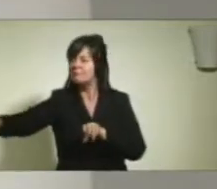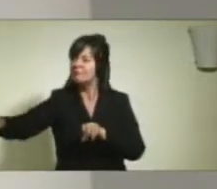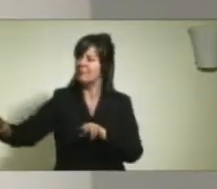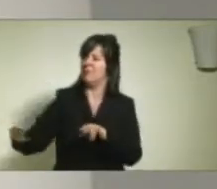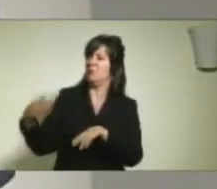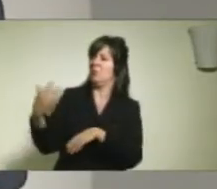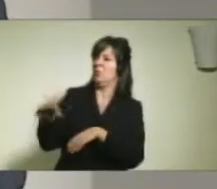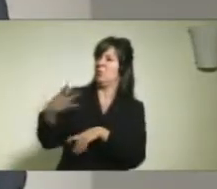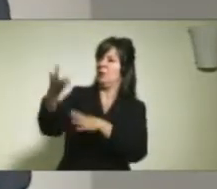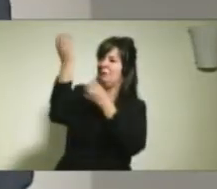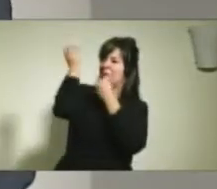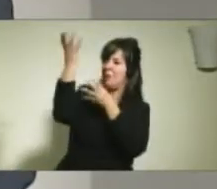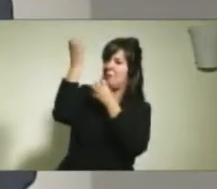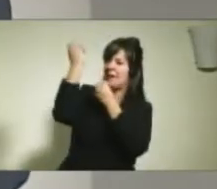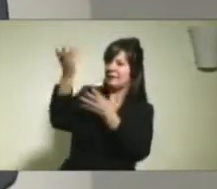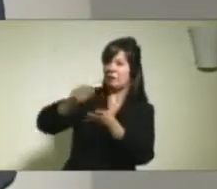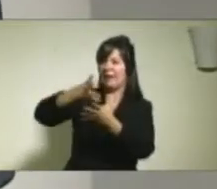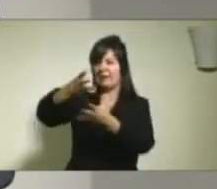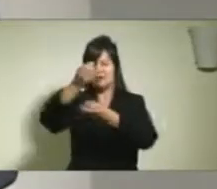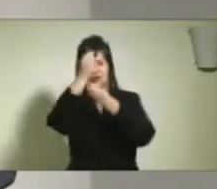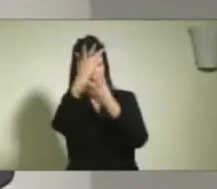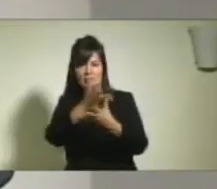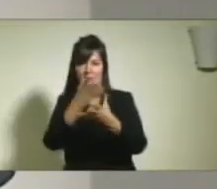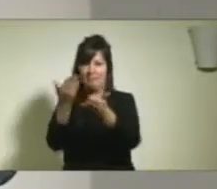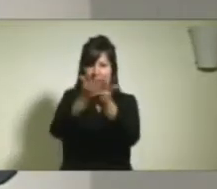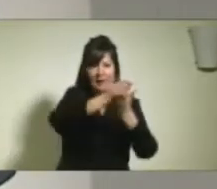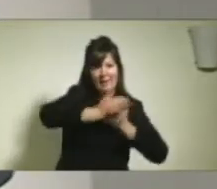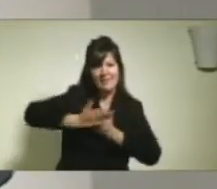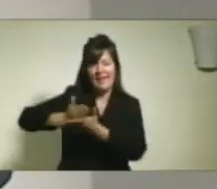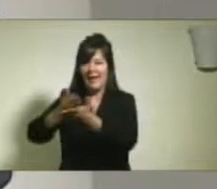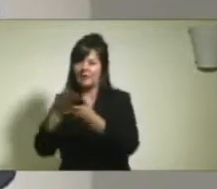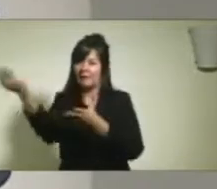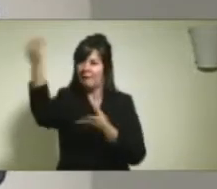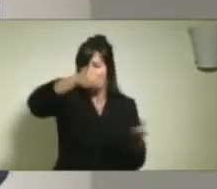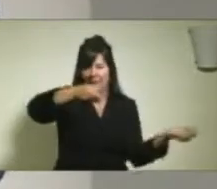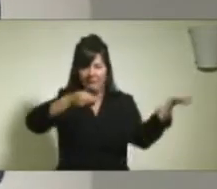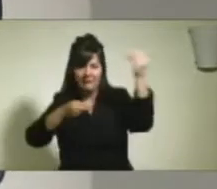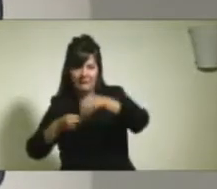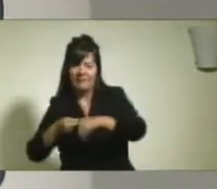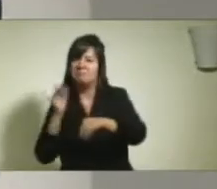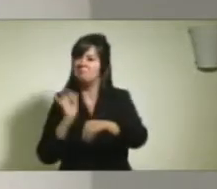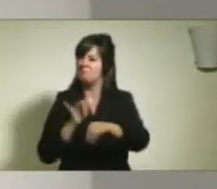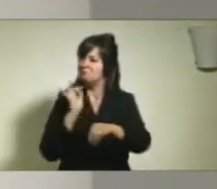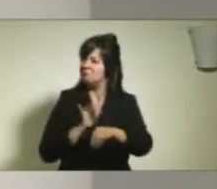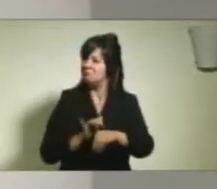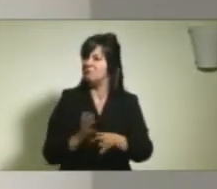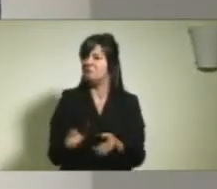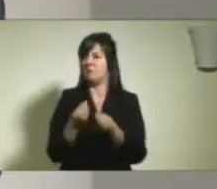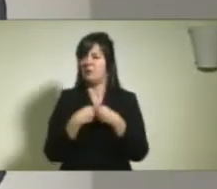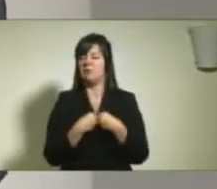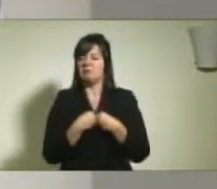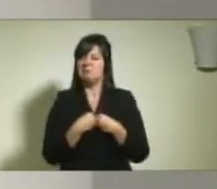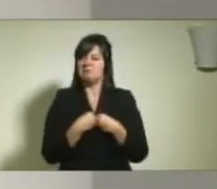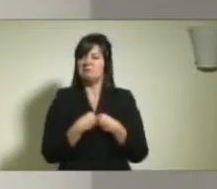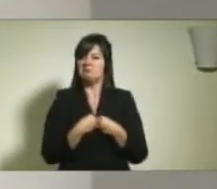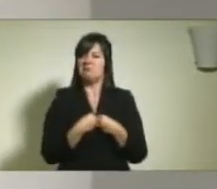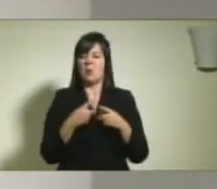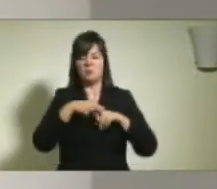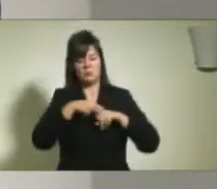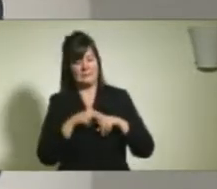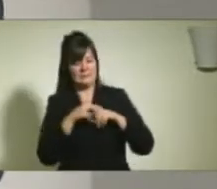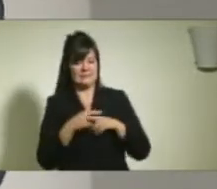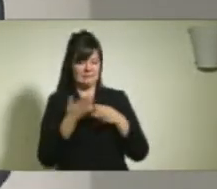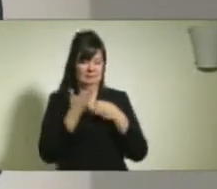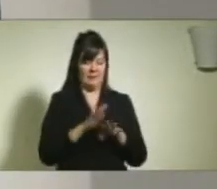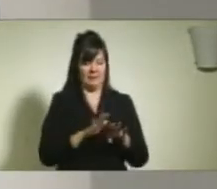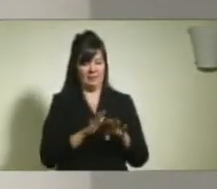d'informations, l'ajout d'informations a été un élément majeur qui va nous amener à continuer